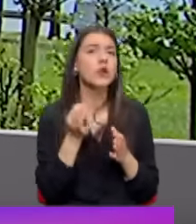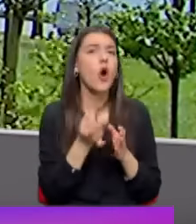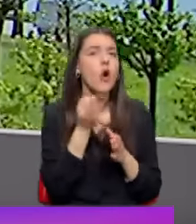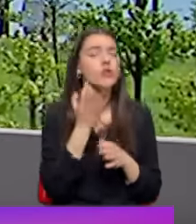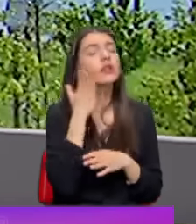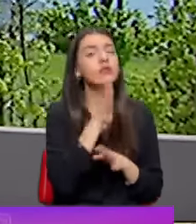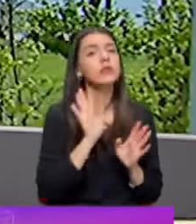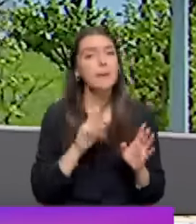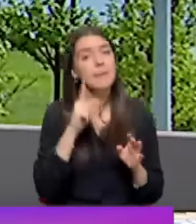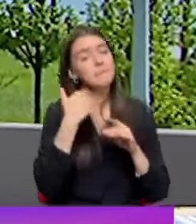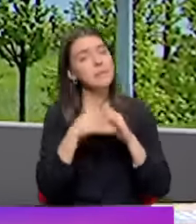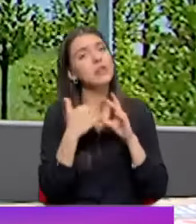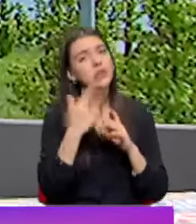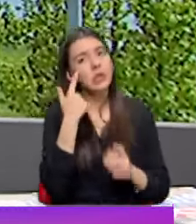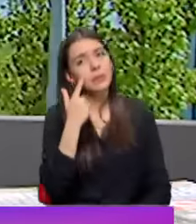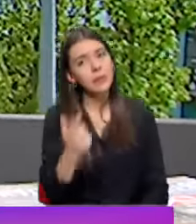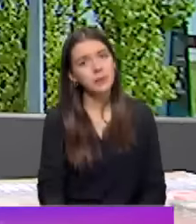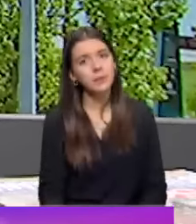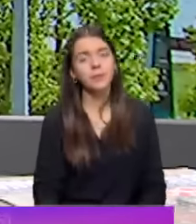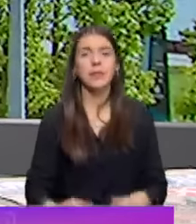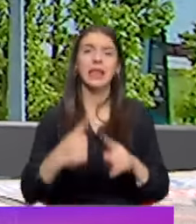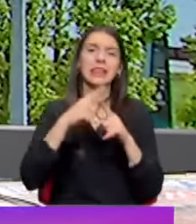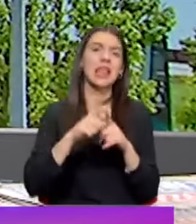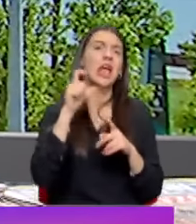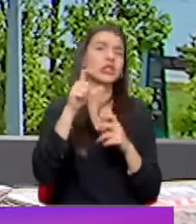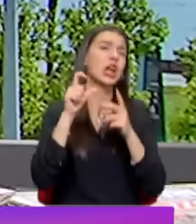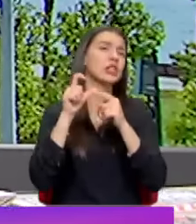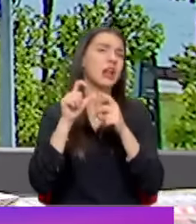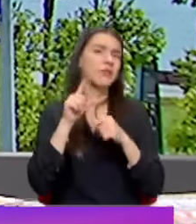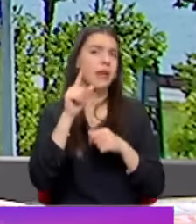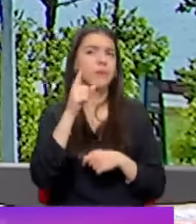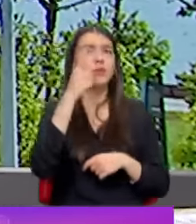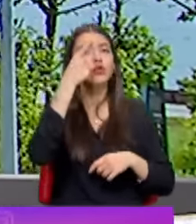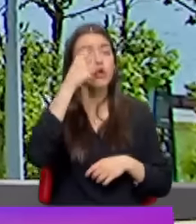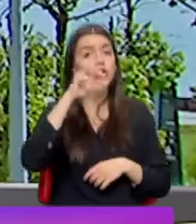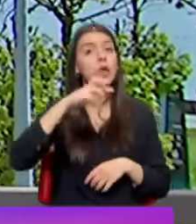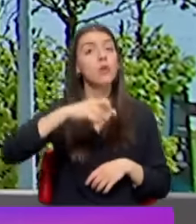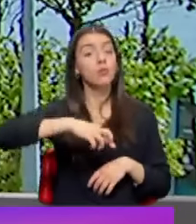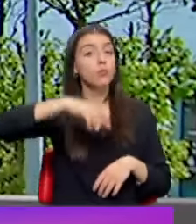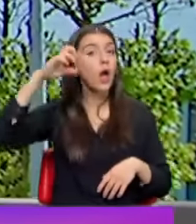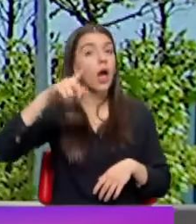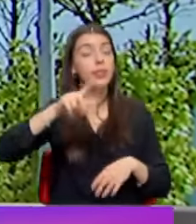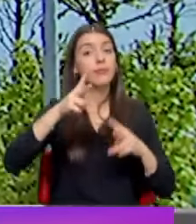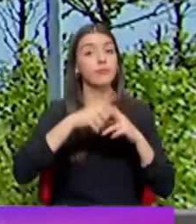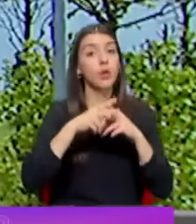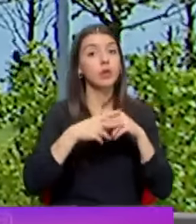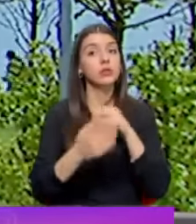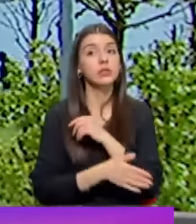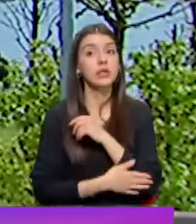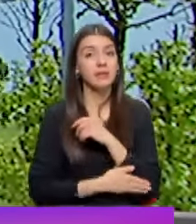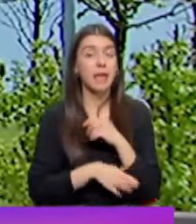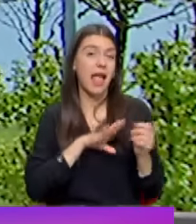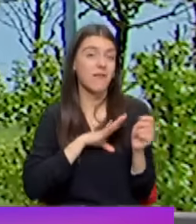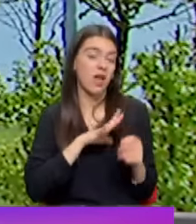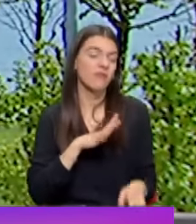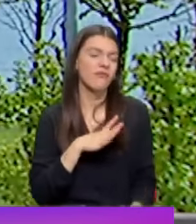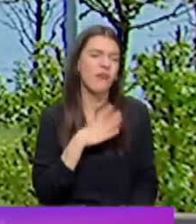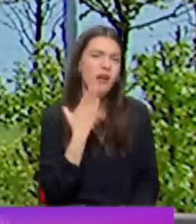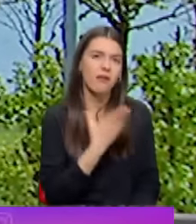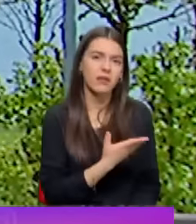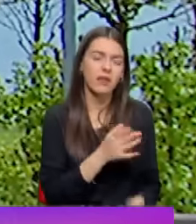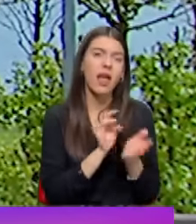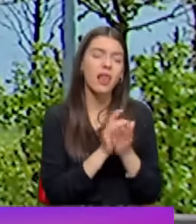mesajlarınıza bakalım. TC Şerife Engür, 90 puanla komiser yardımcılığı sınavından elenen evladım var. Şu